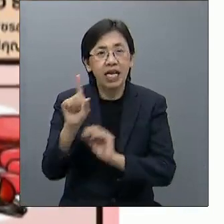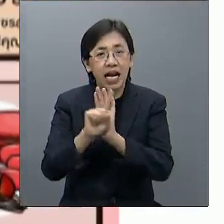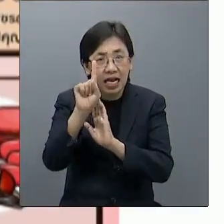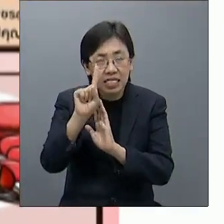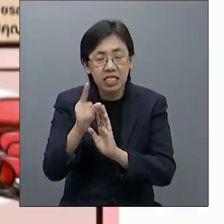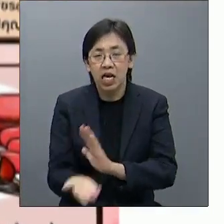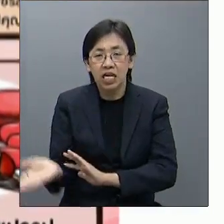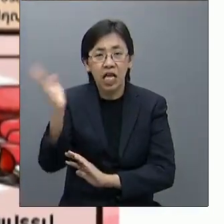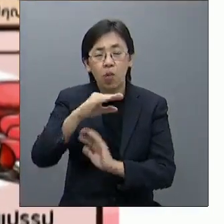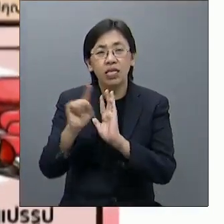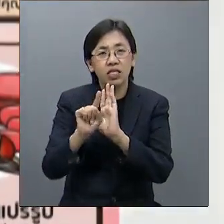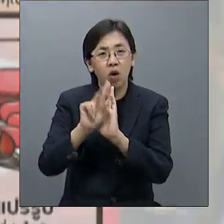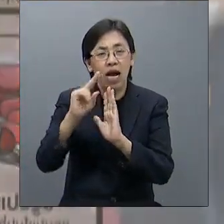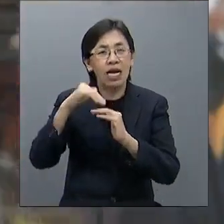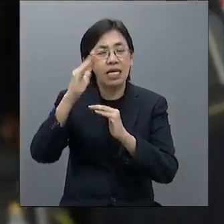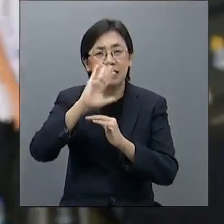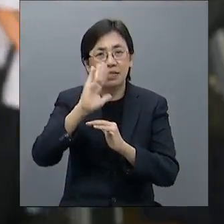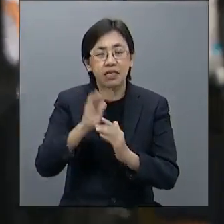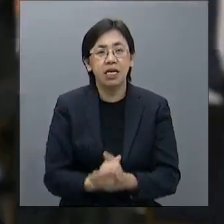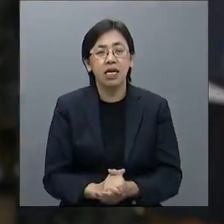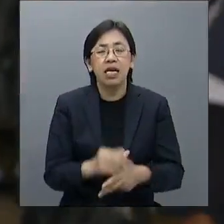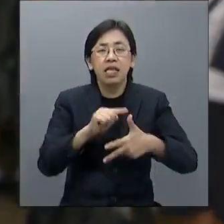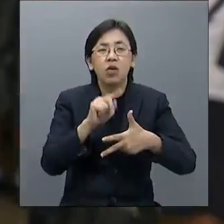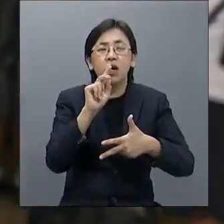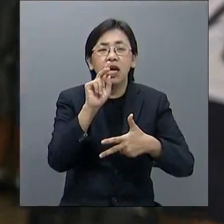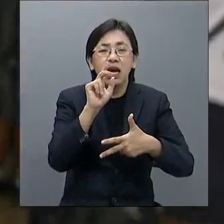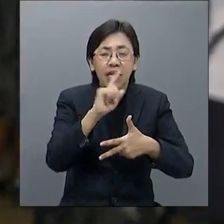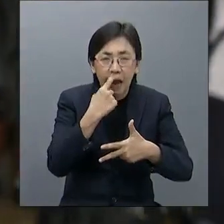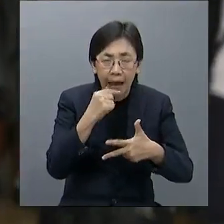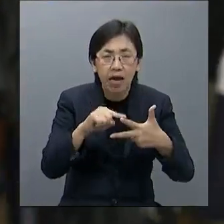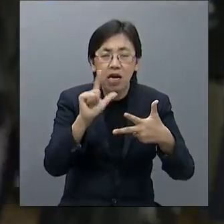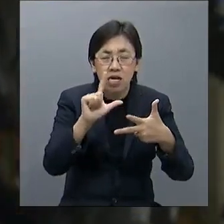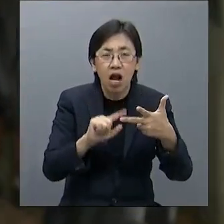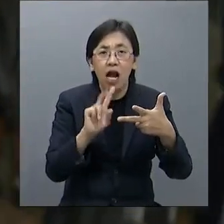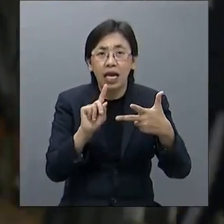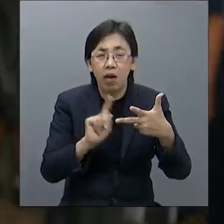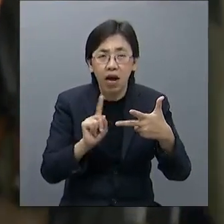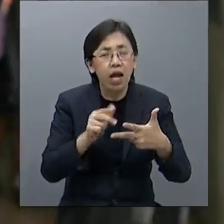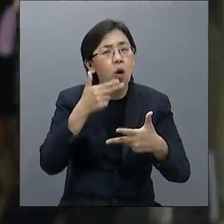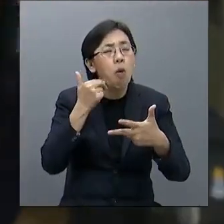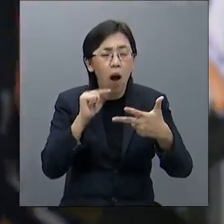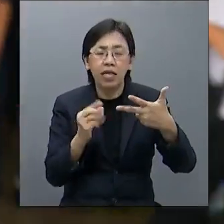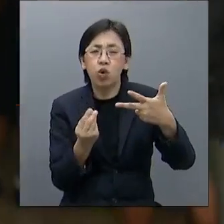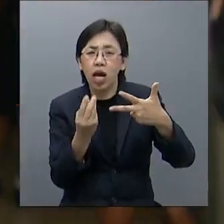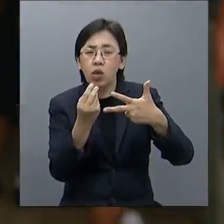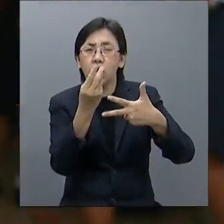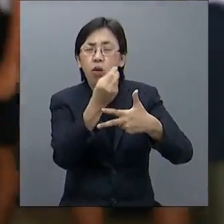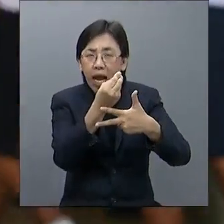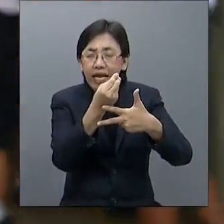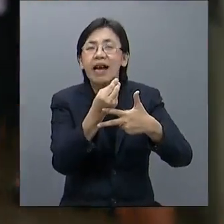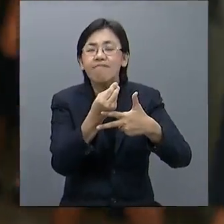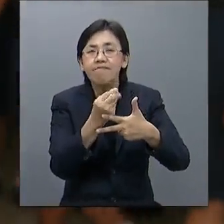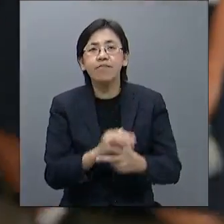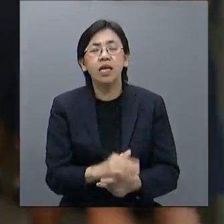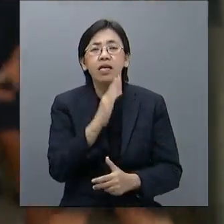ครั้งอย่างนี้นะคะซึ่งเกณฑ์เขียวเหลืองแดงเนี่ยค่ะเรามีให้เขาก็จะค่ะว่าน้ำตาลต้องไม่เกินเท่าไหร่ต่อ1ครั้งในการบริโภคโดยทั่